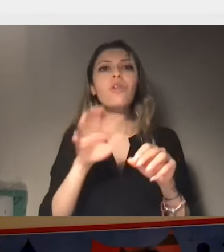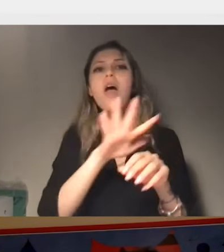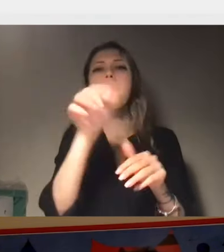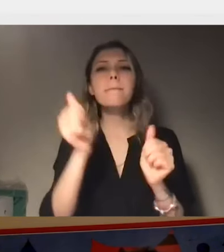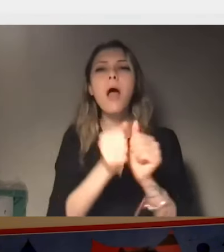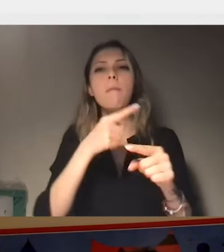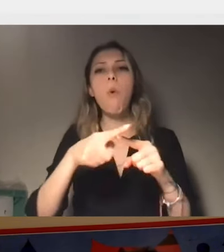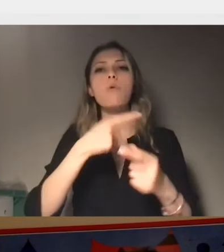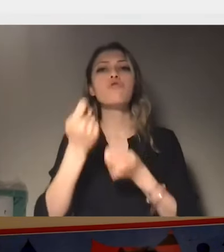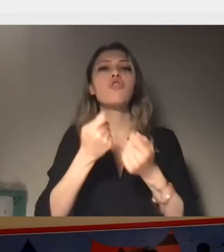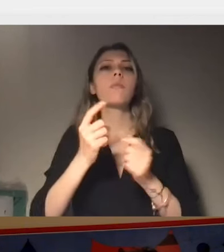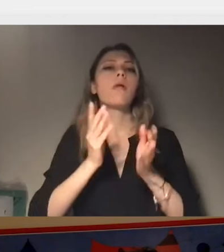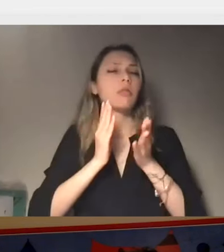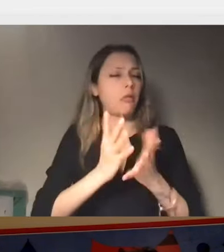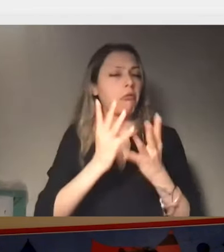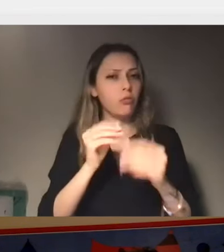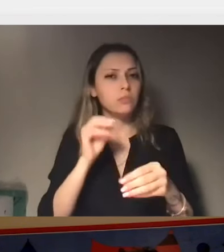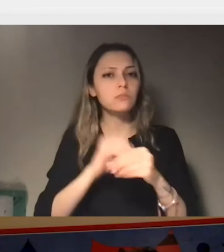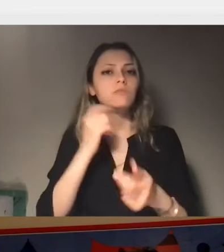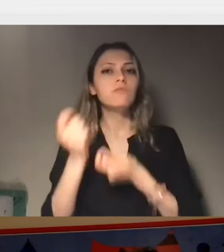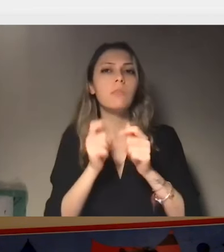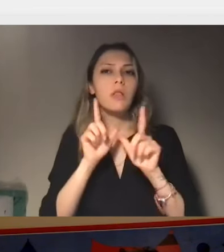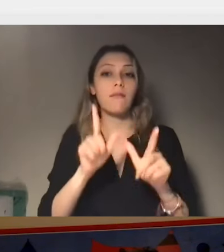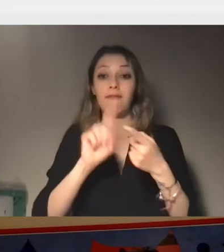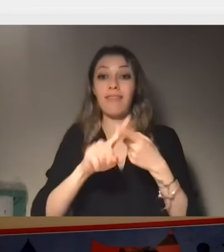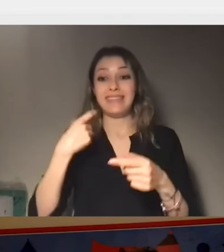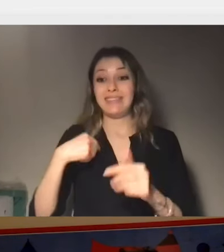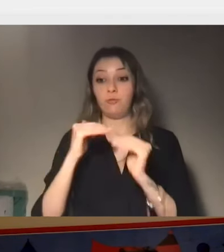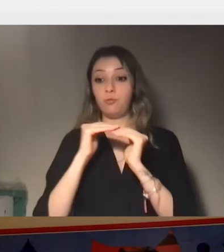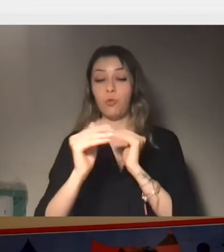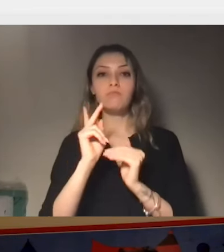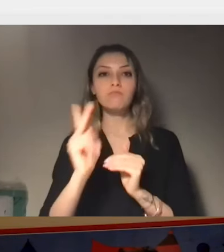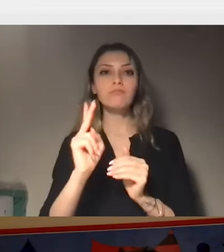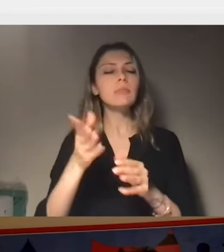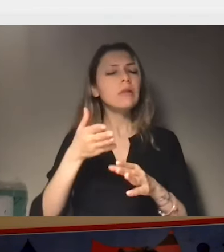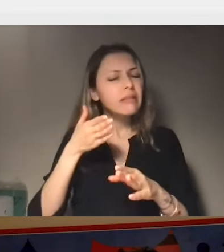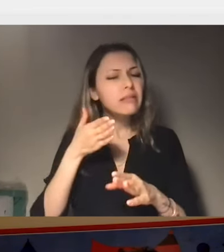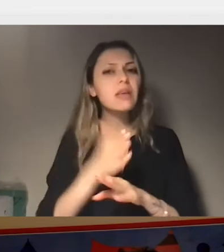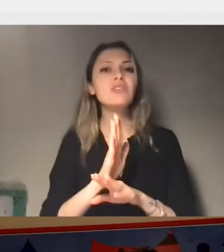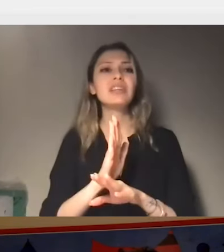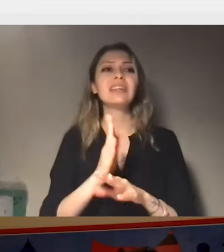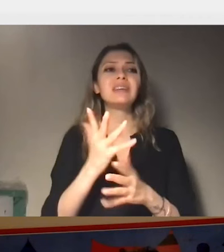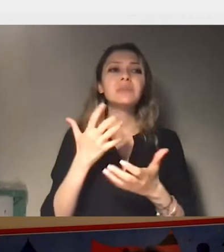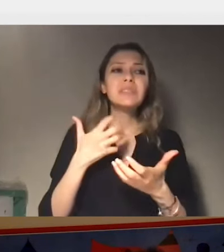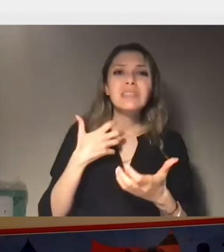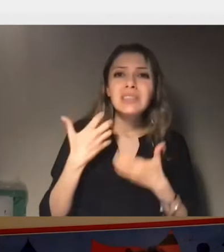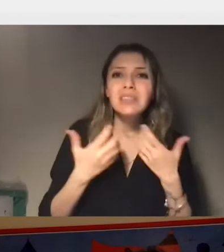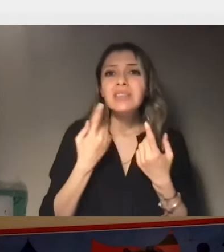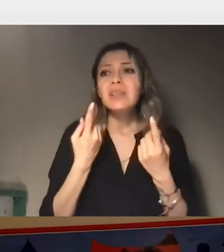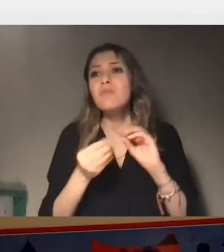sivil toplumun gerçekten kaygı duyduğu alanlara